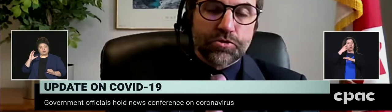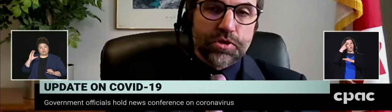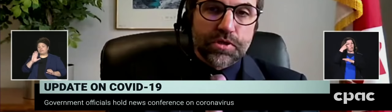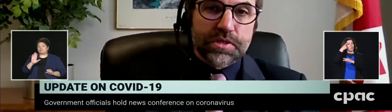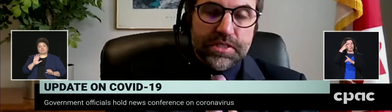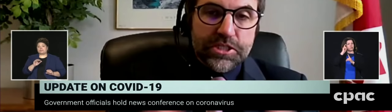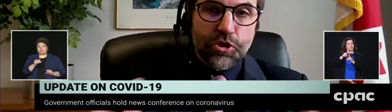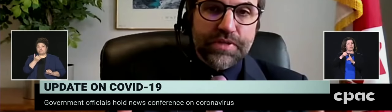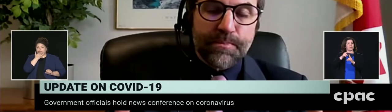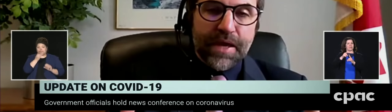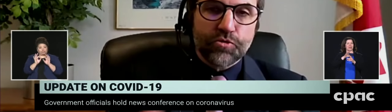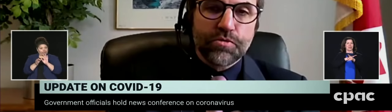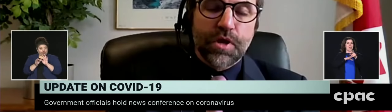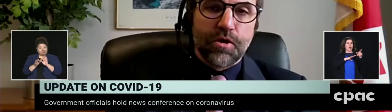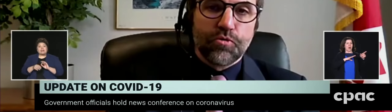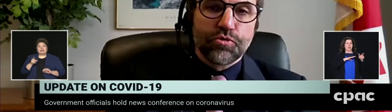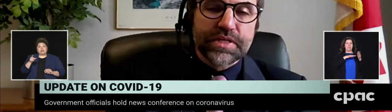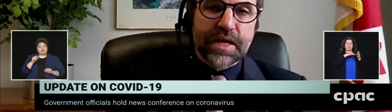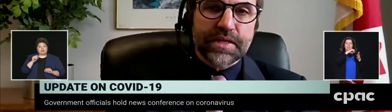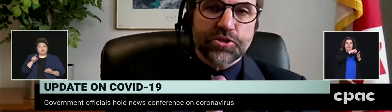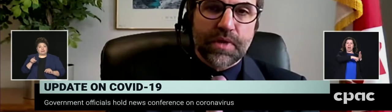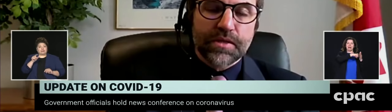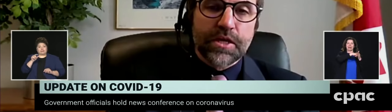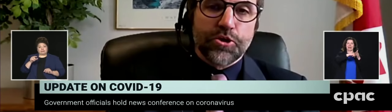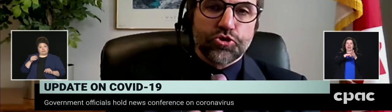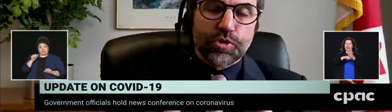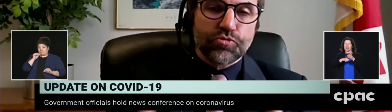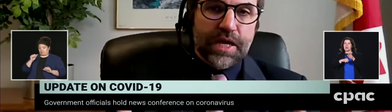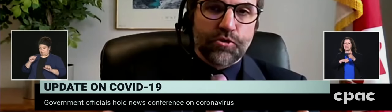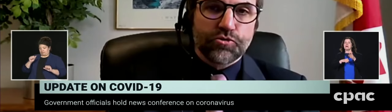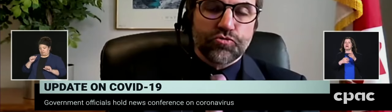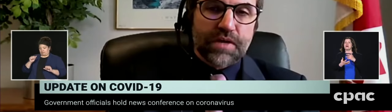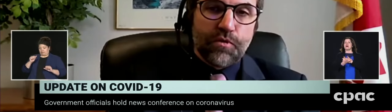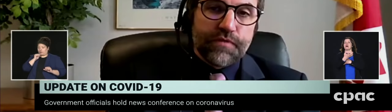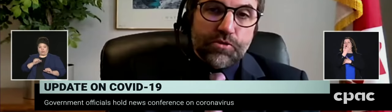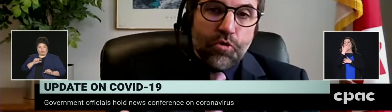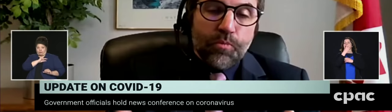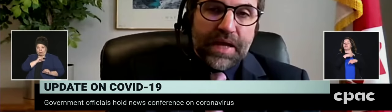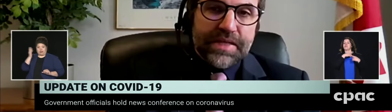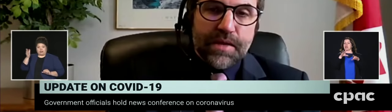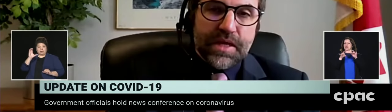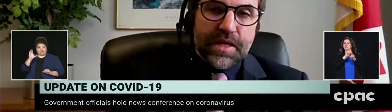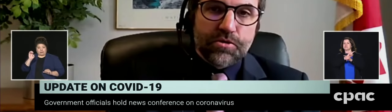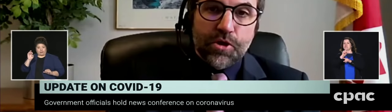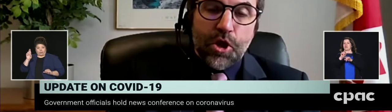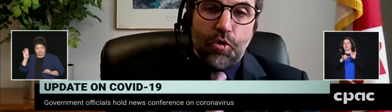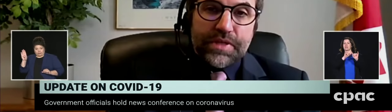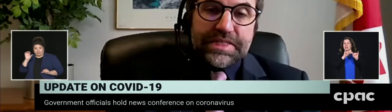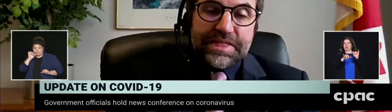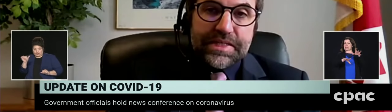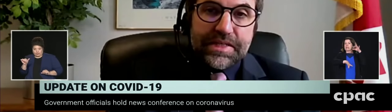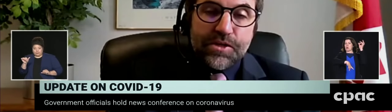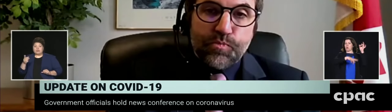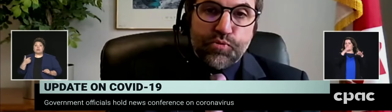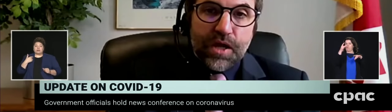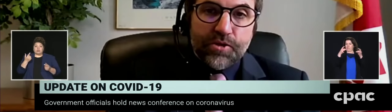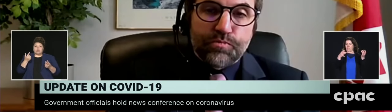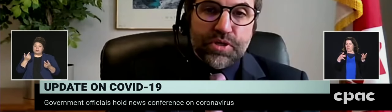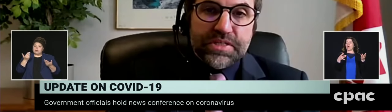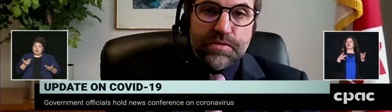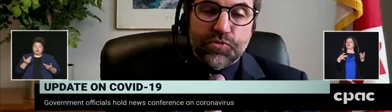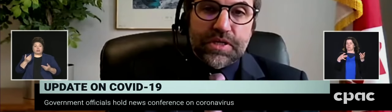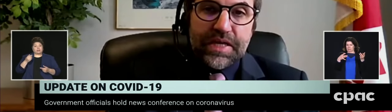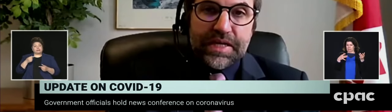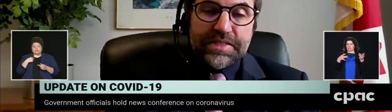sont apparus au cours des dernières semaines suite aux annonces que nous avons faites. On comprend très bien qu'on essaie d'aider le plus grand